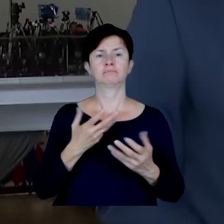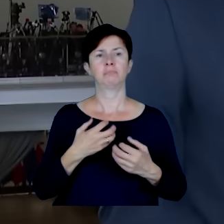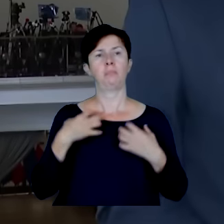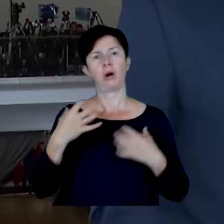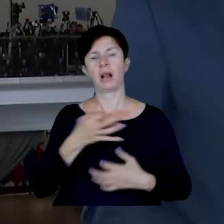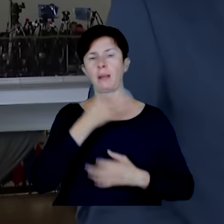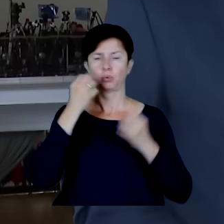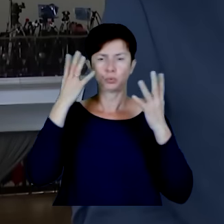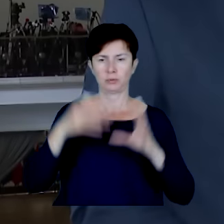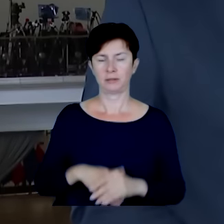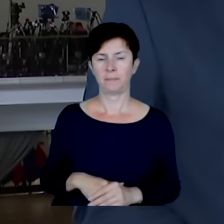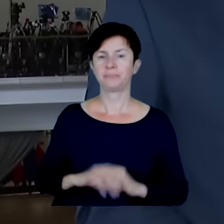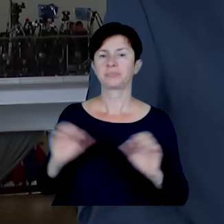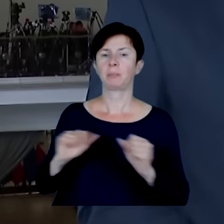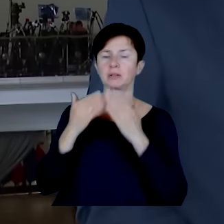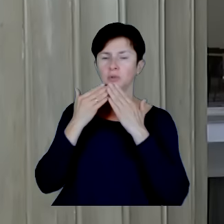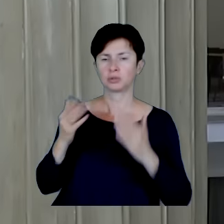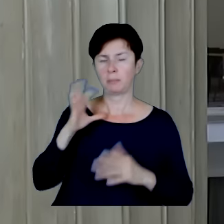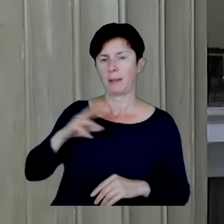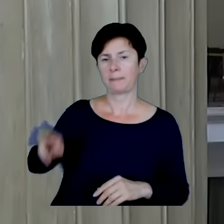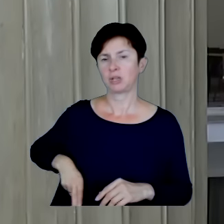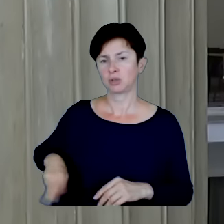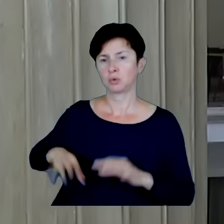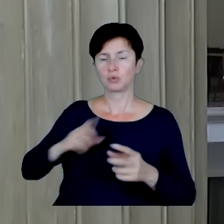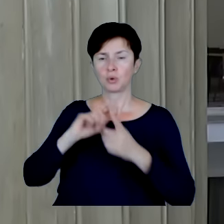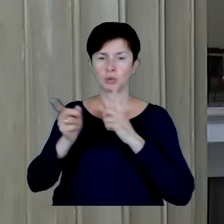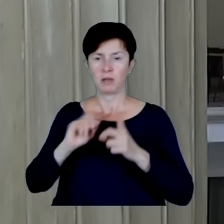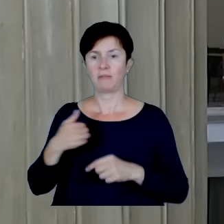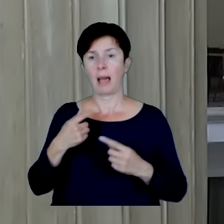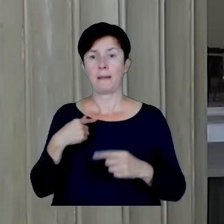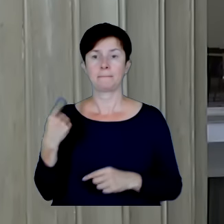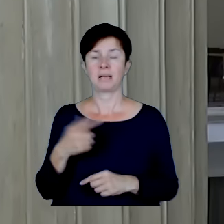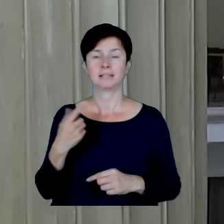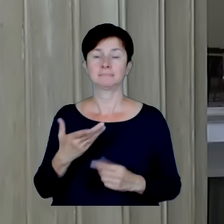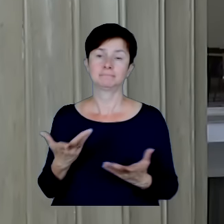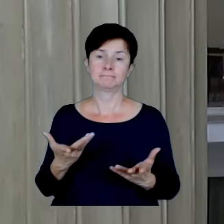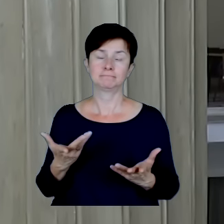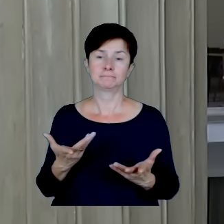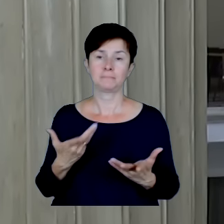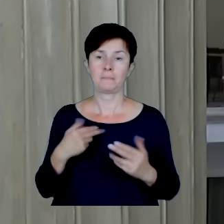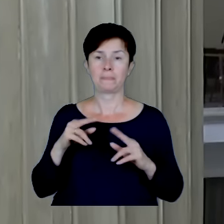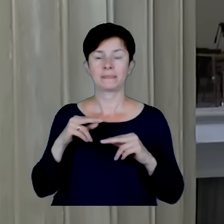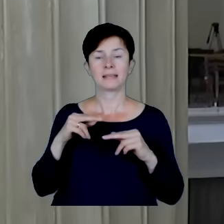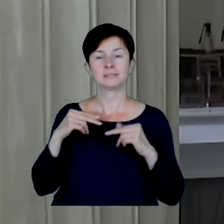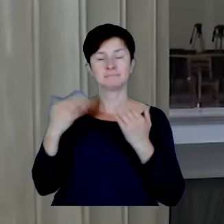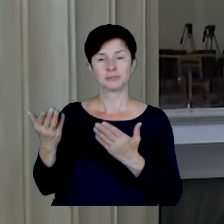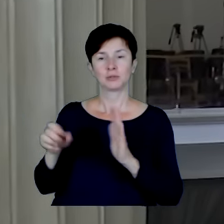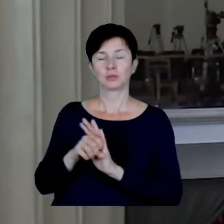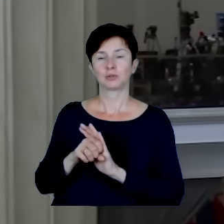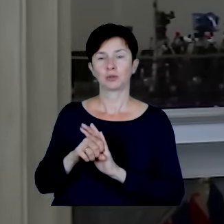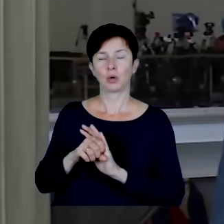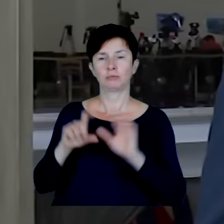nami. Pięknie dziękuję, panie ministrze, za naszą rozmowę. A my już teraz oddajemy prosto z Sejmu państwu głos do studia,